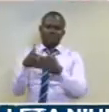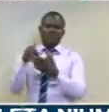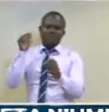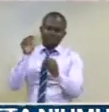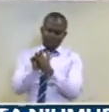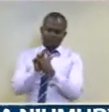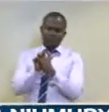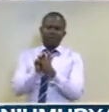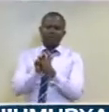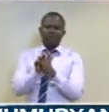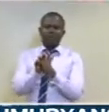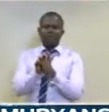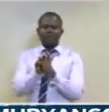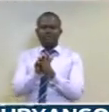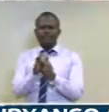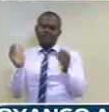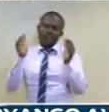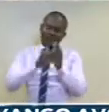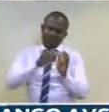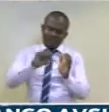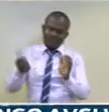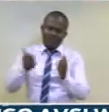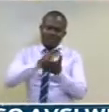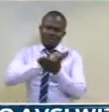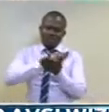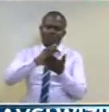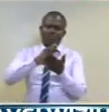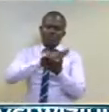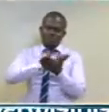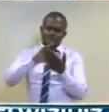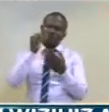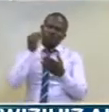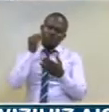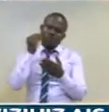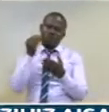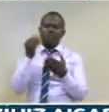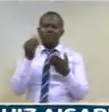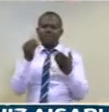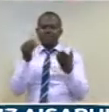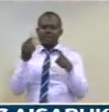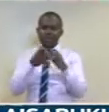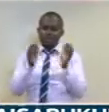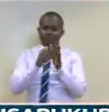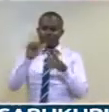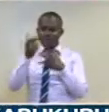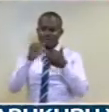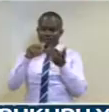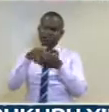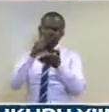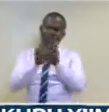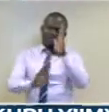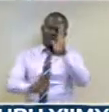bakanabikurikirana cyane ikindi ni isuku mu ngo ndetse n'ibindi byo kwiteza